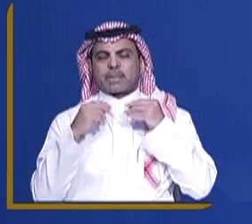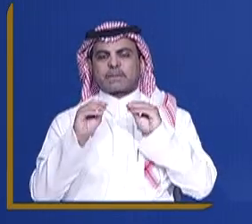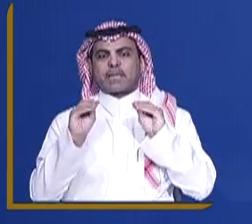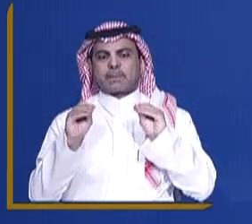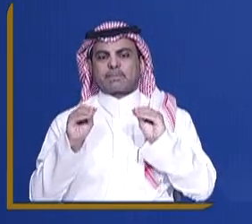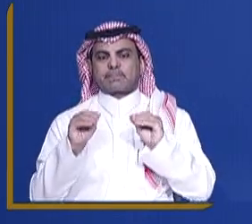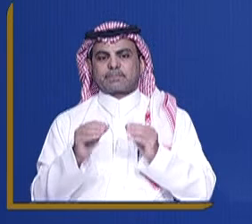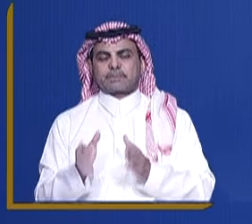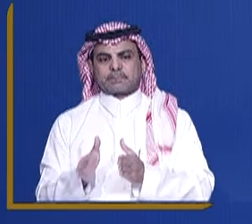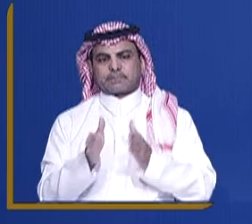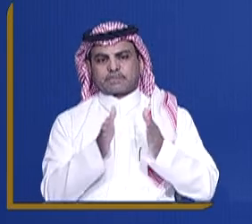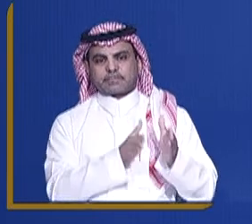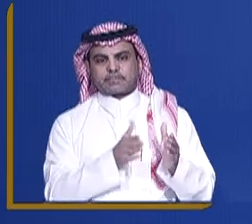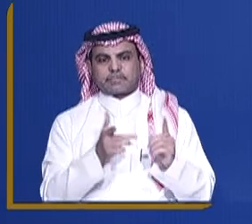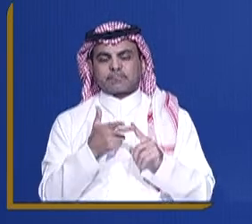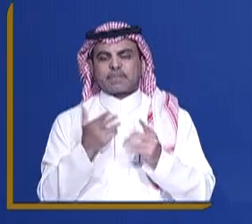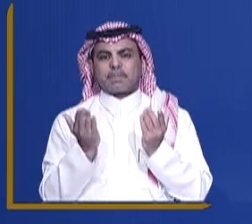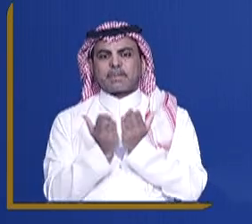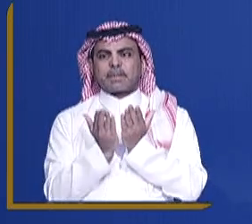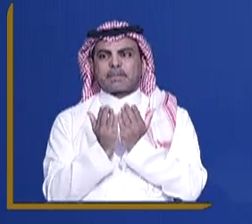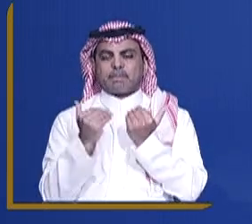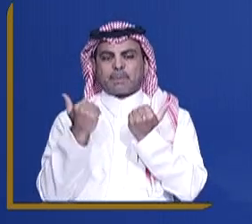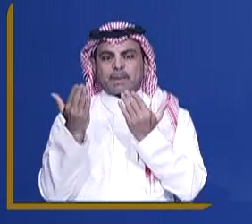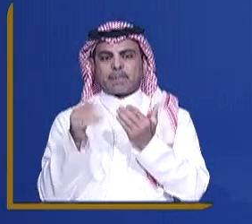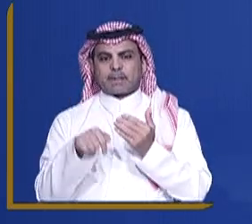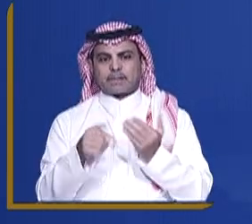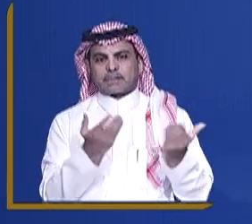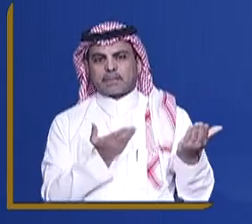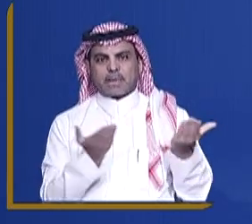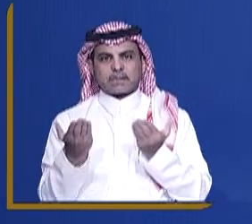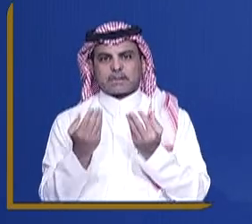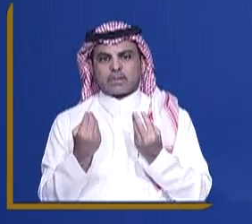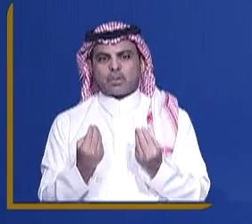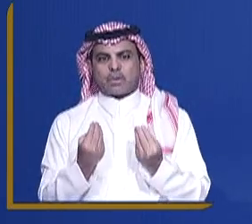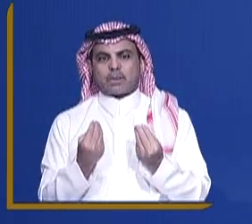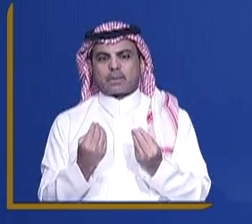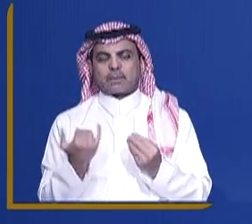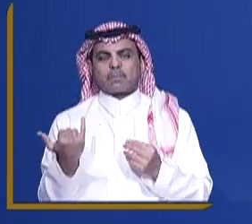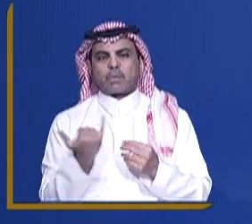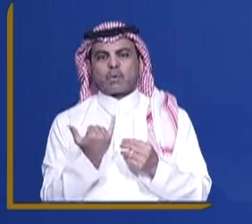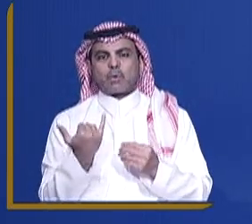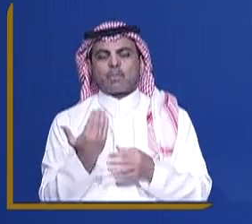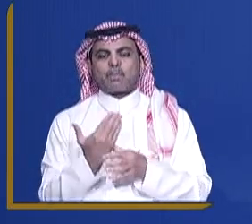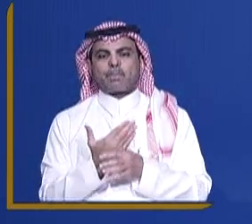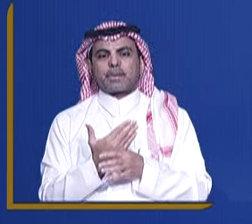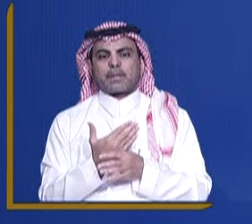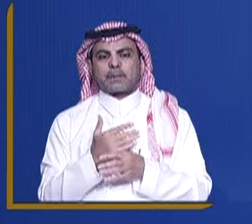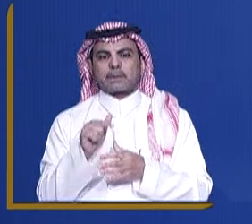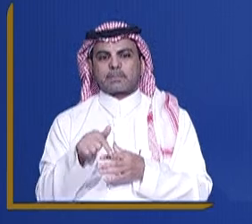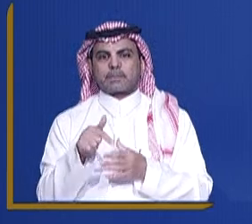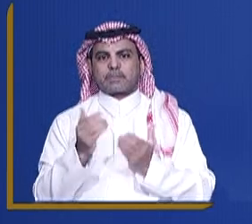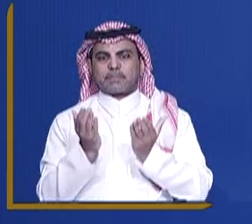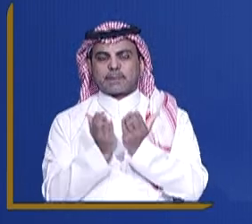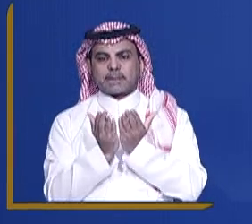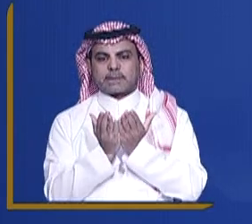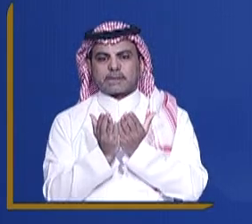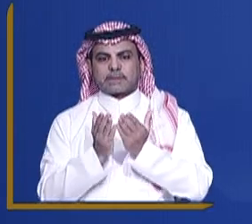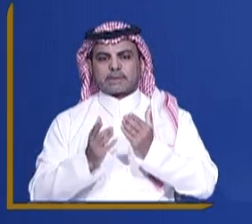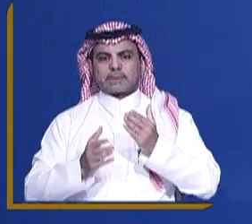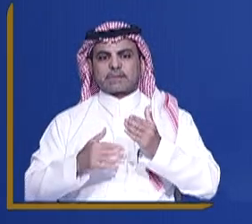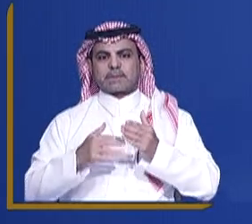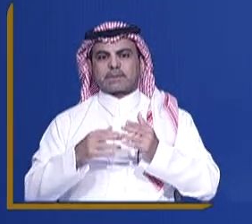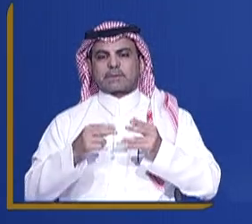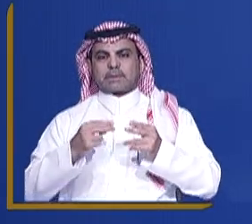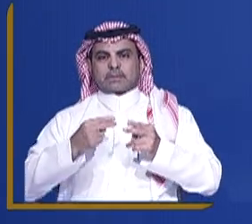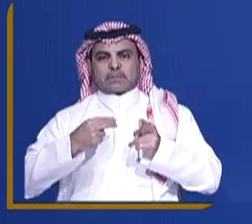الله. أما ما يخص المدارس الخارجية هي تحت الدراسة الآن، وأنا حريصين على أن يكون كذلك هذه المدارس لا